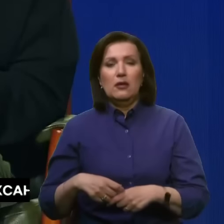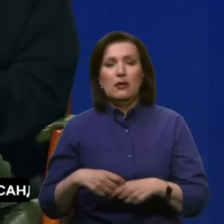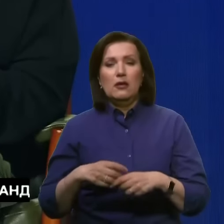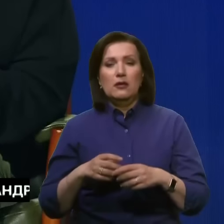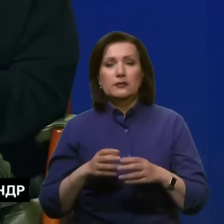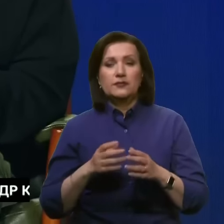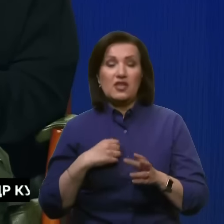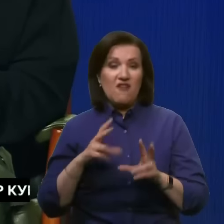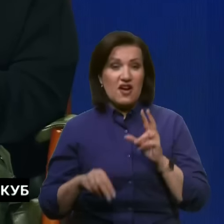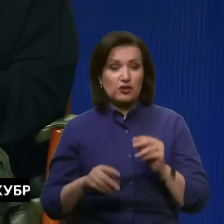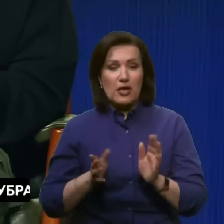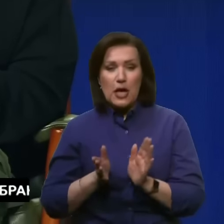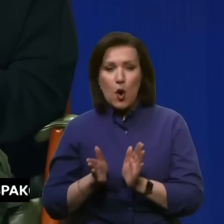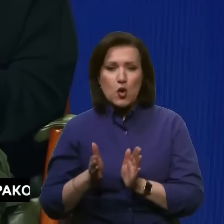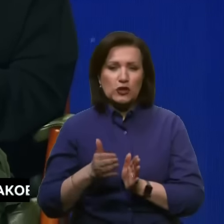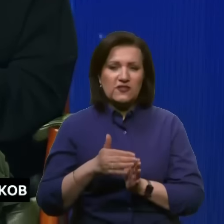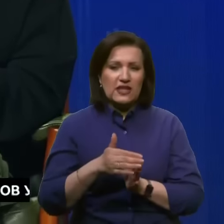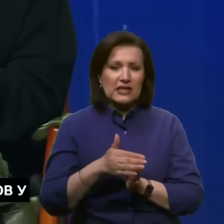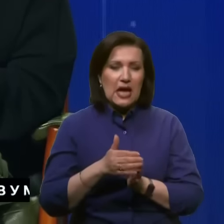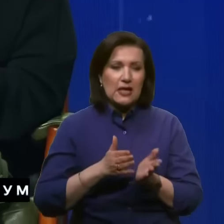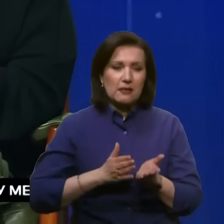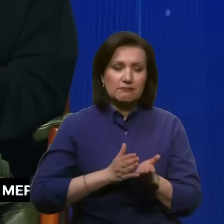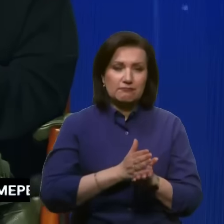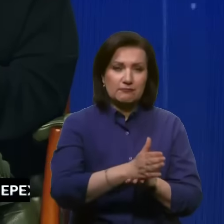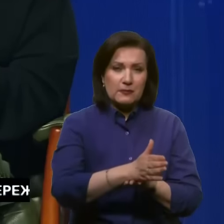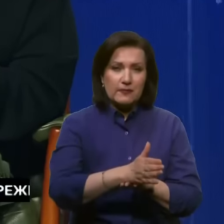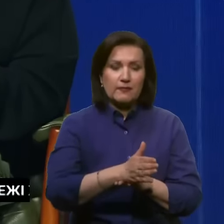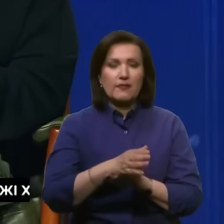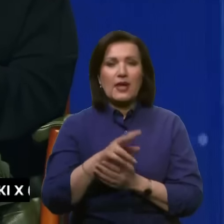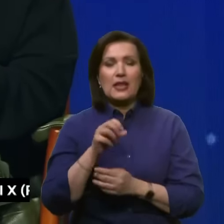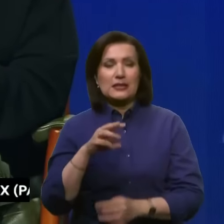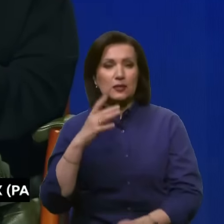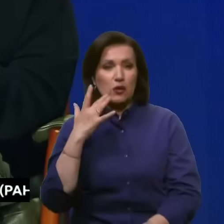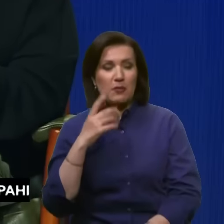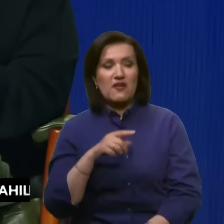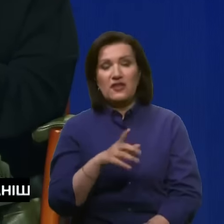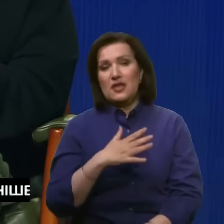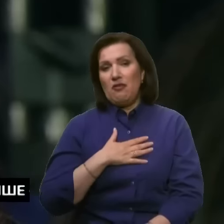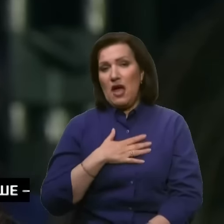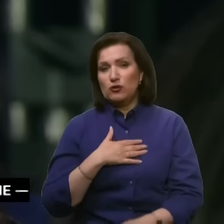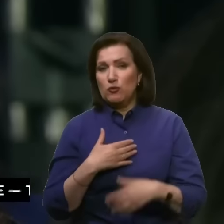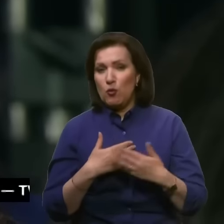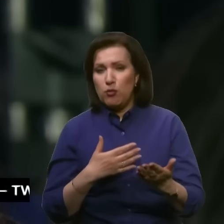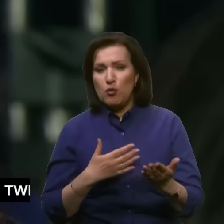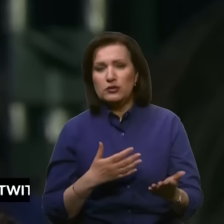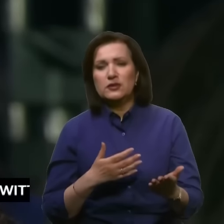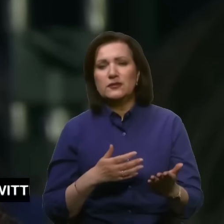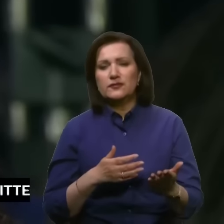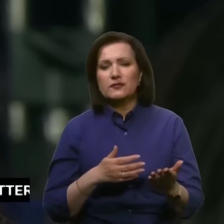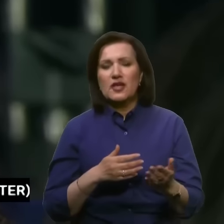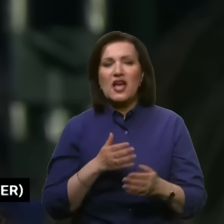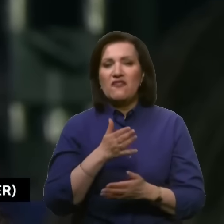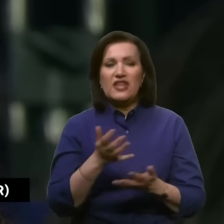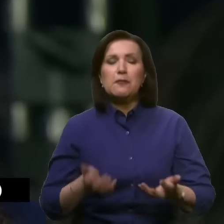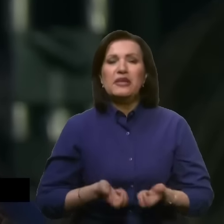розвертає, я вважаю, політичний напрямок Латинської Америки. Він на нашому боці,